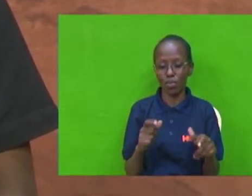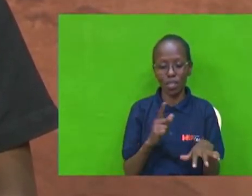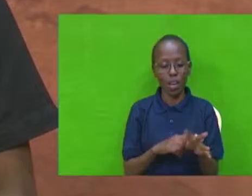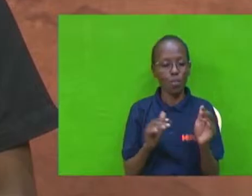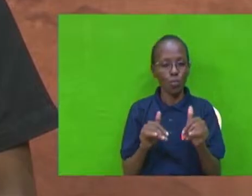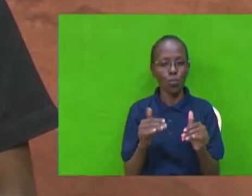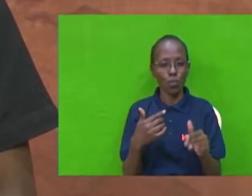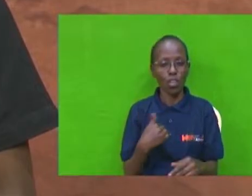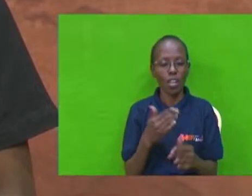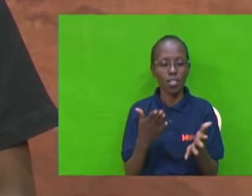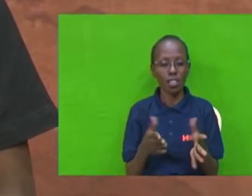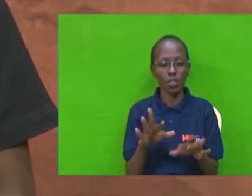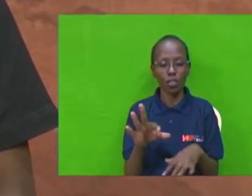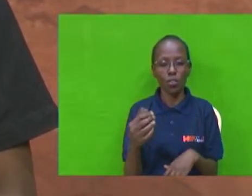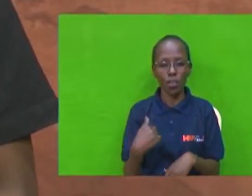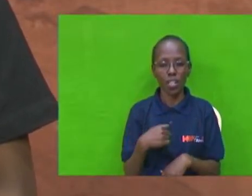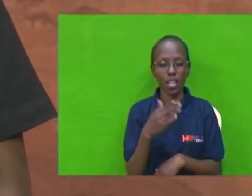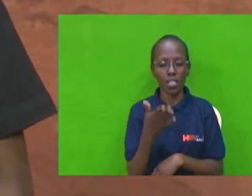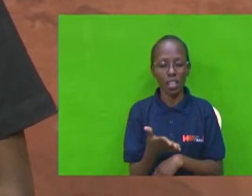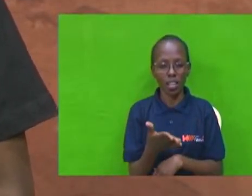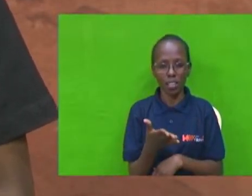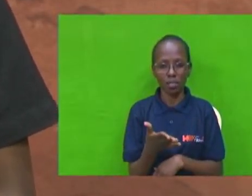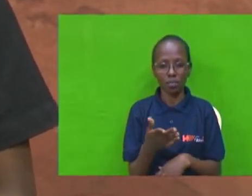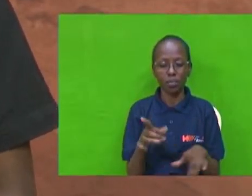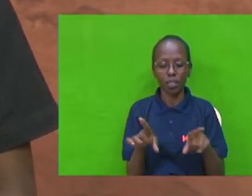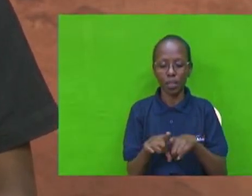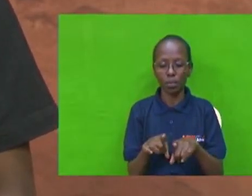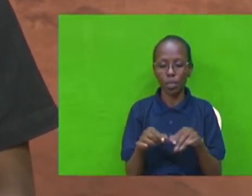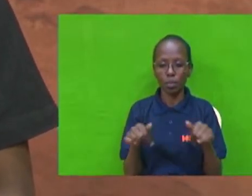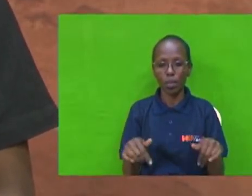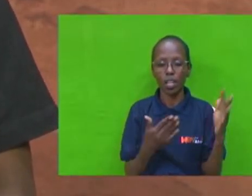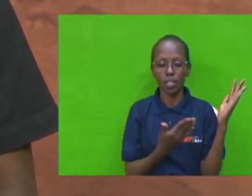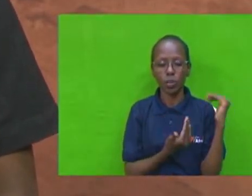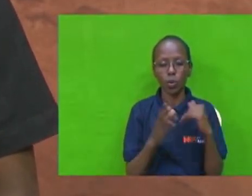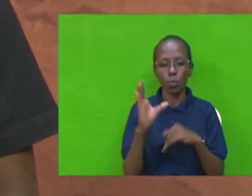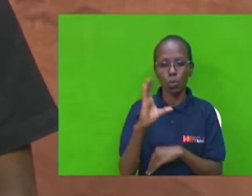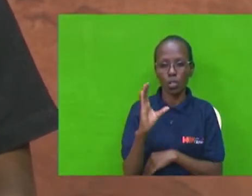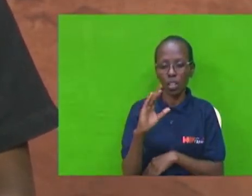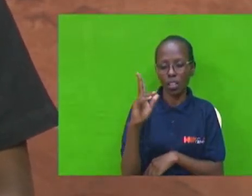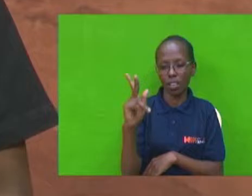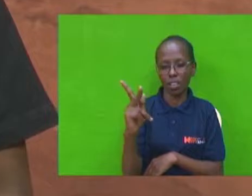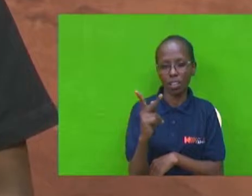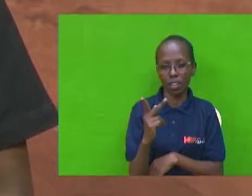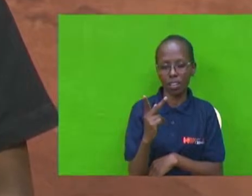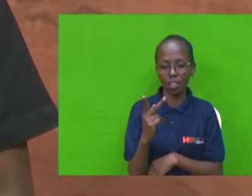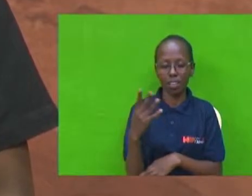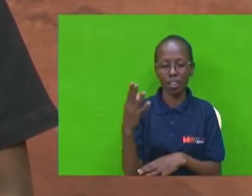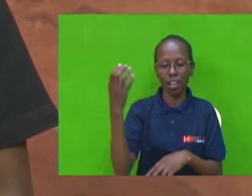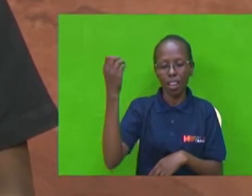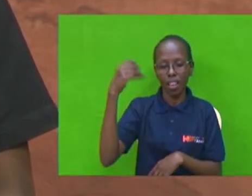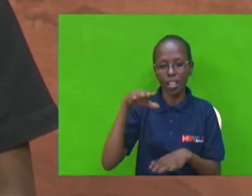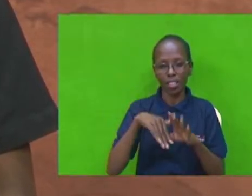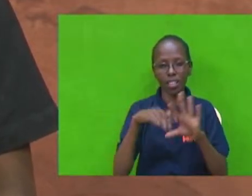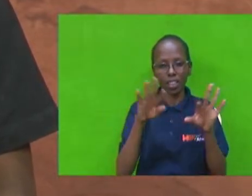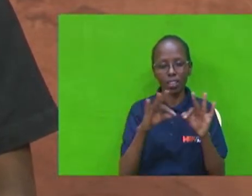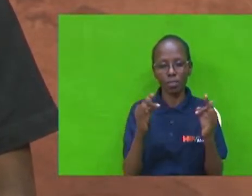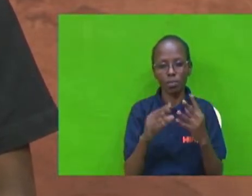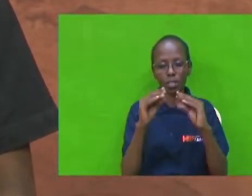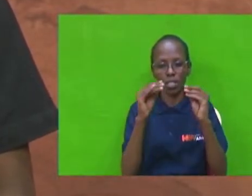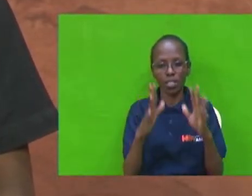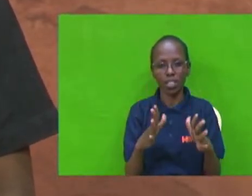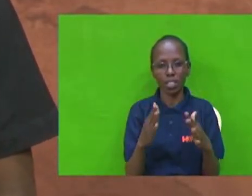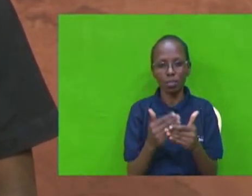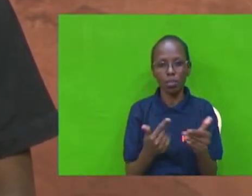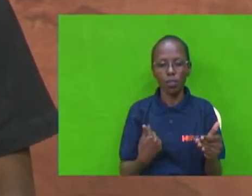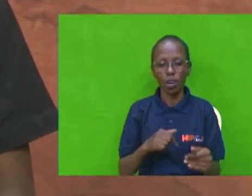ukitufuatilia pale utatupata moja kwa moja. Na vile vile hapa ni Hope Channel Kenya, mwanga katika jamii. Walimu, kabla